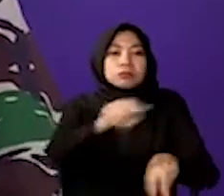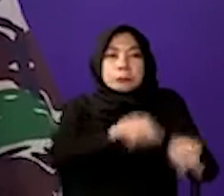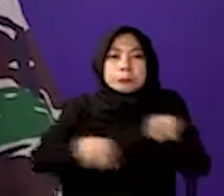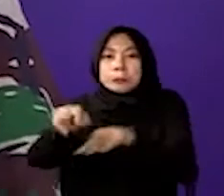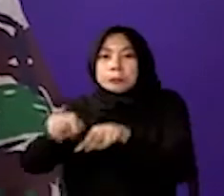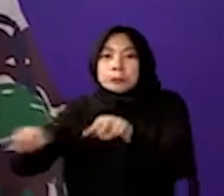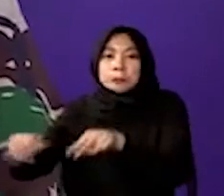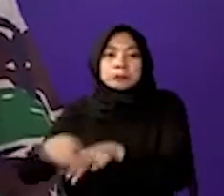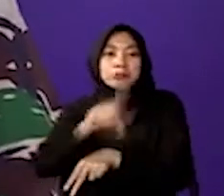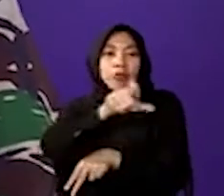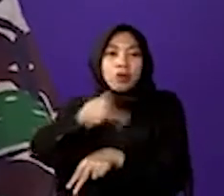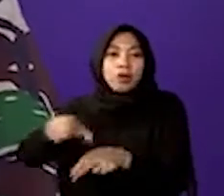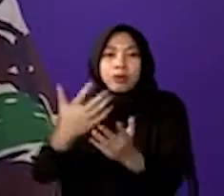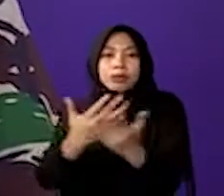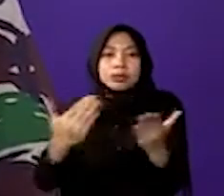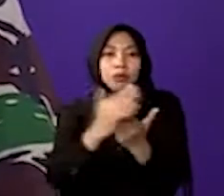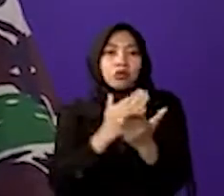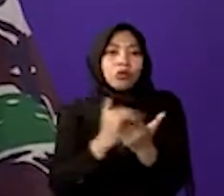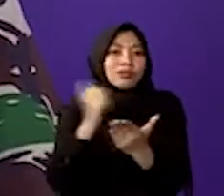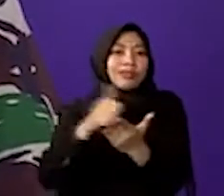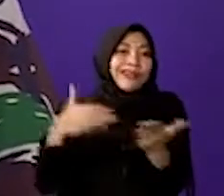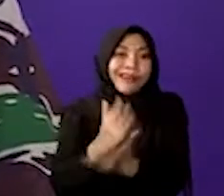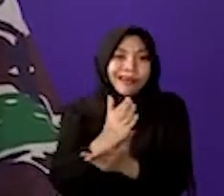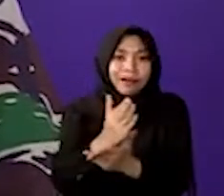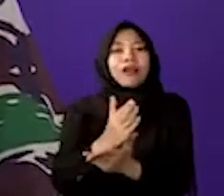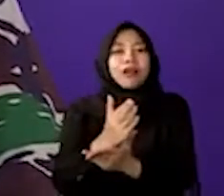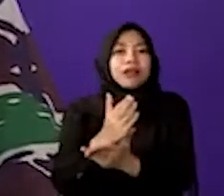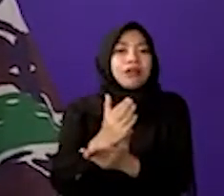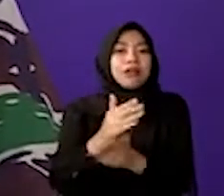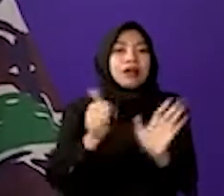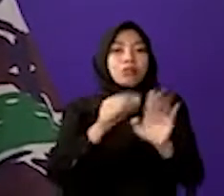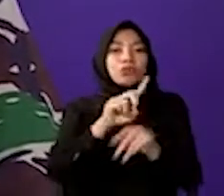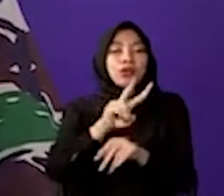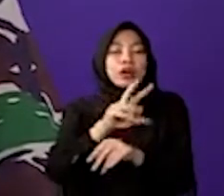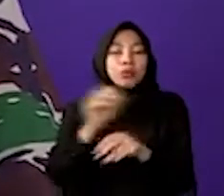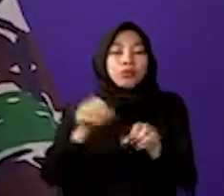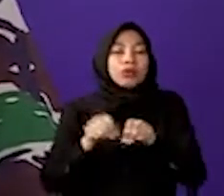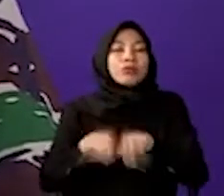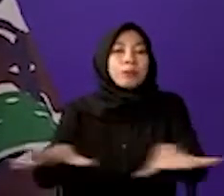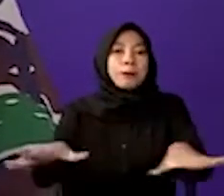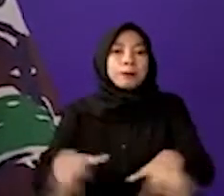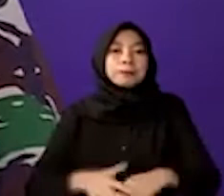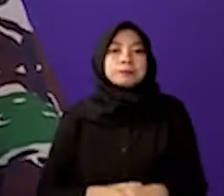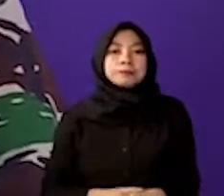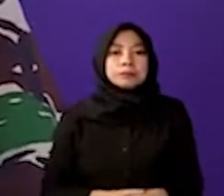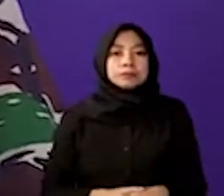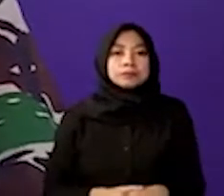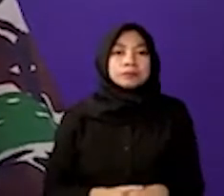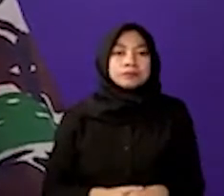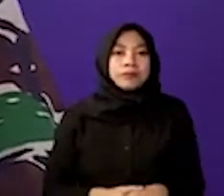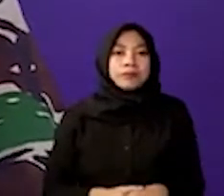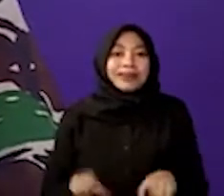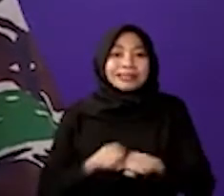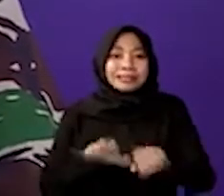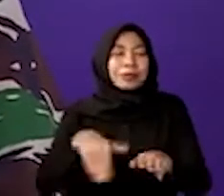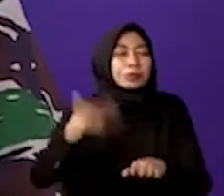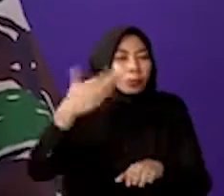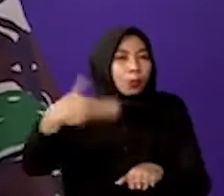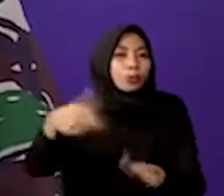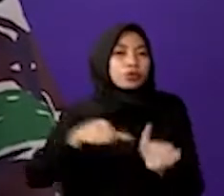dari eh operasi yang dilakukan oleh panglima TNI itu terus membantu